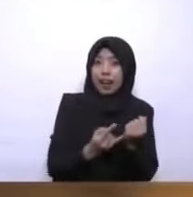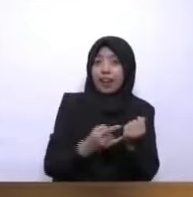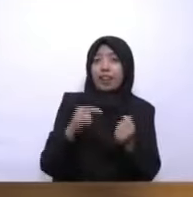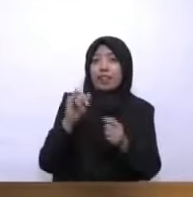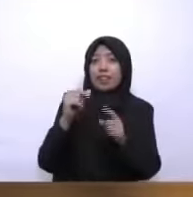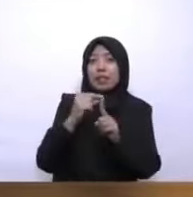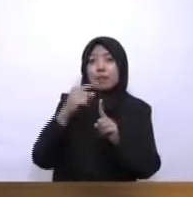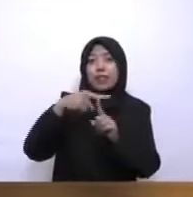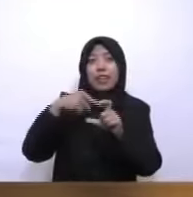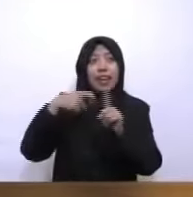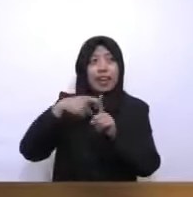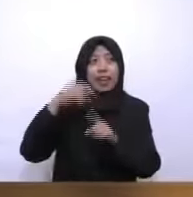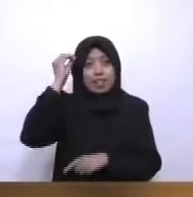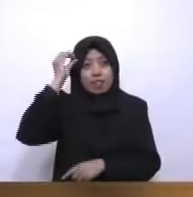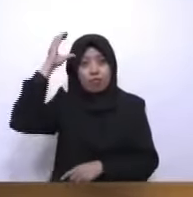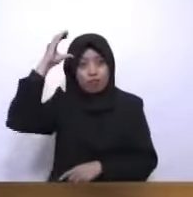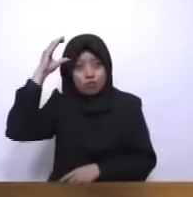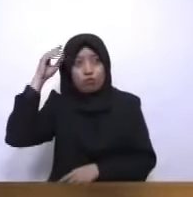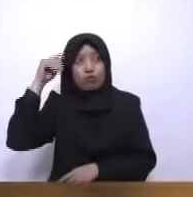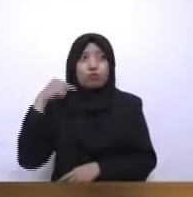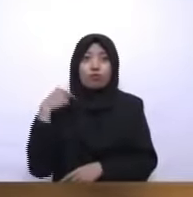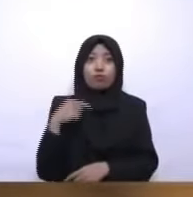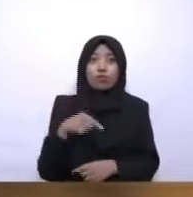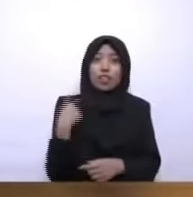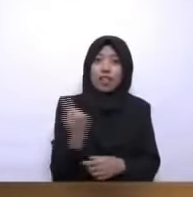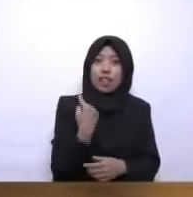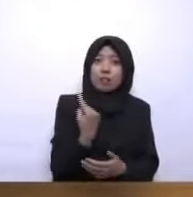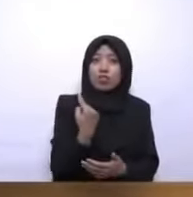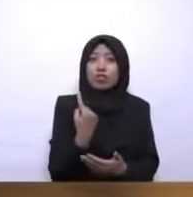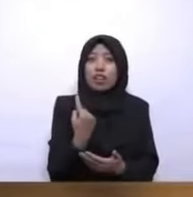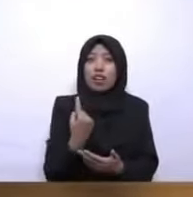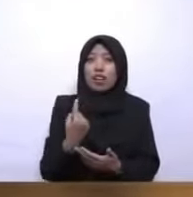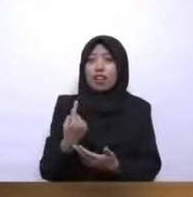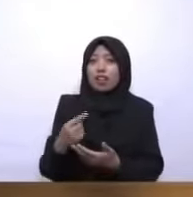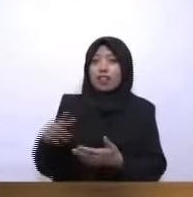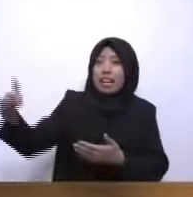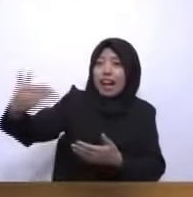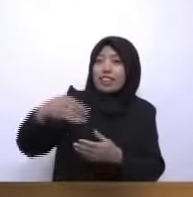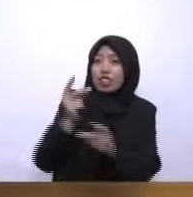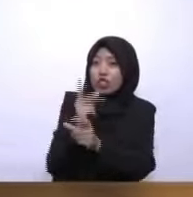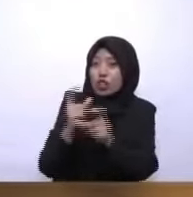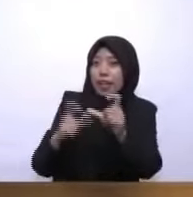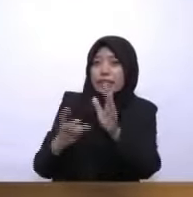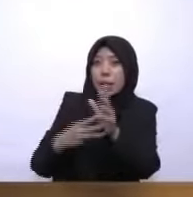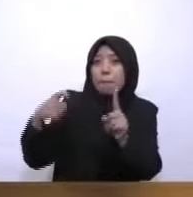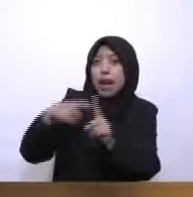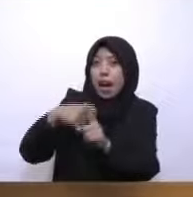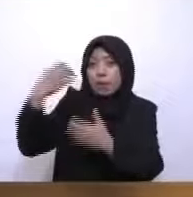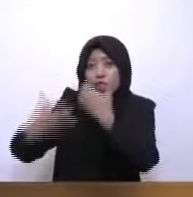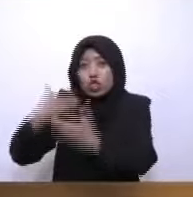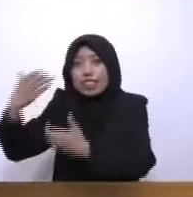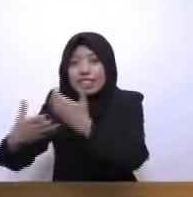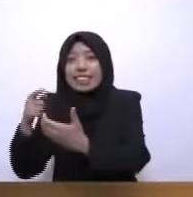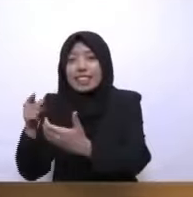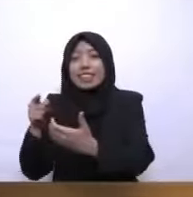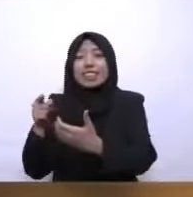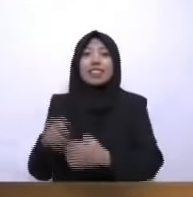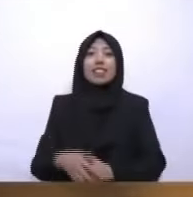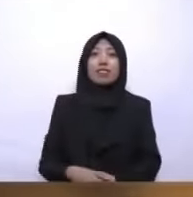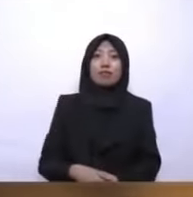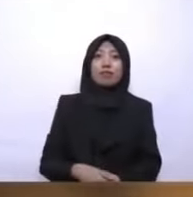membantu sekolah-sekolah mempunyai laboratorium dan juga guru SMK dari industri harus kita update.